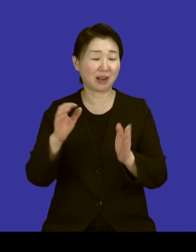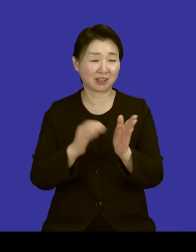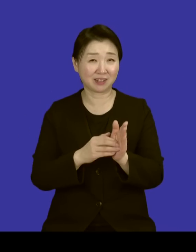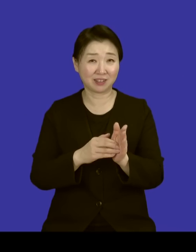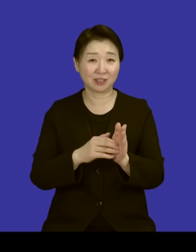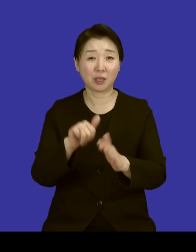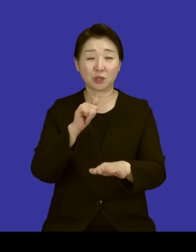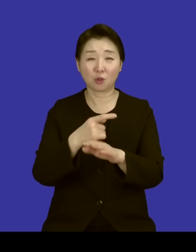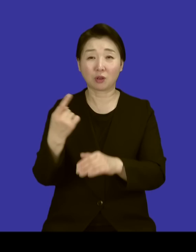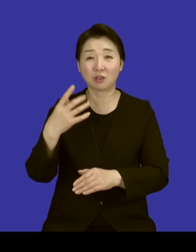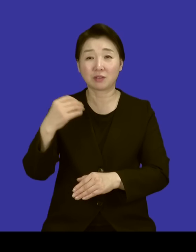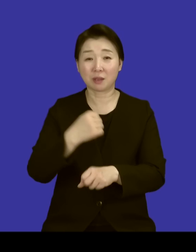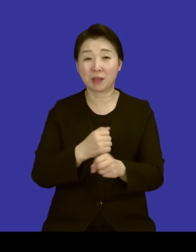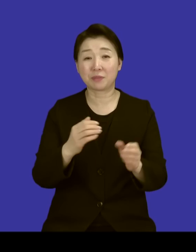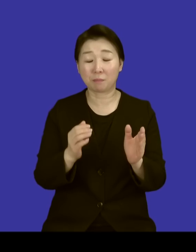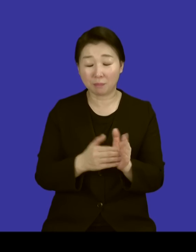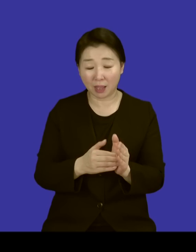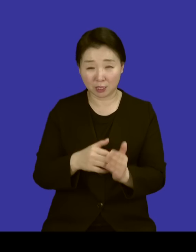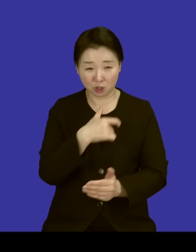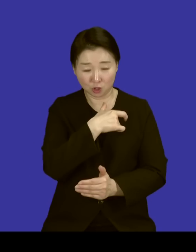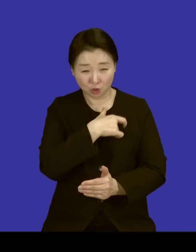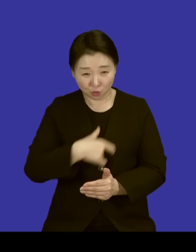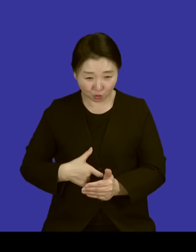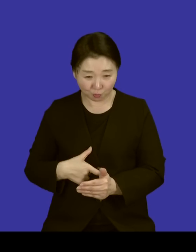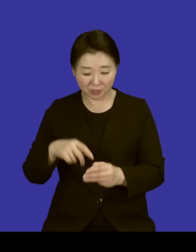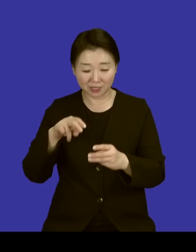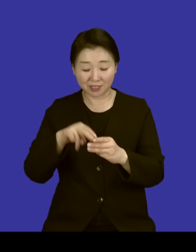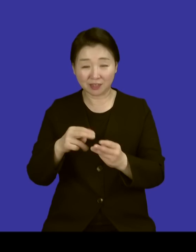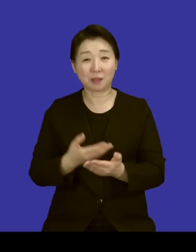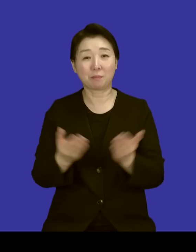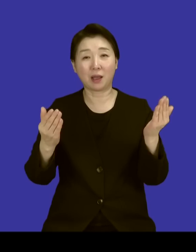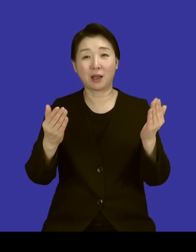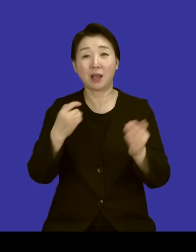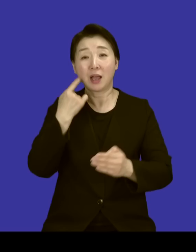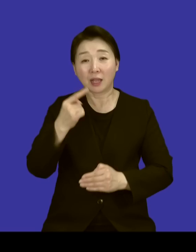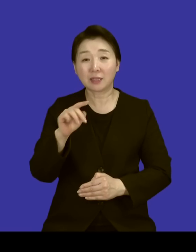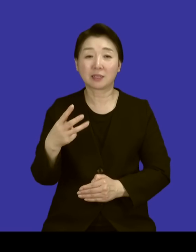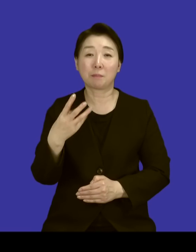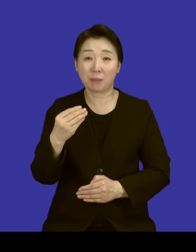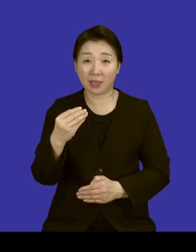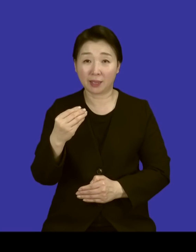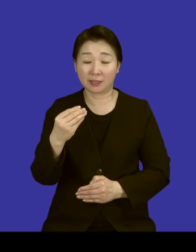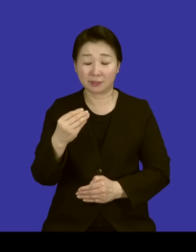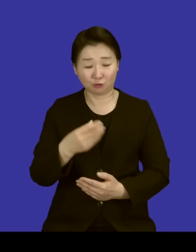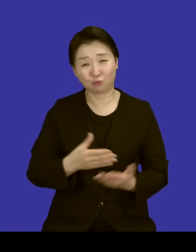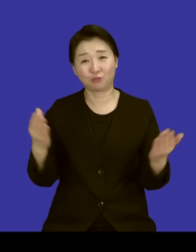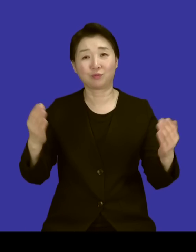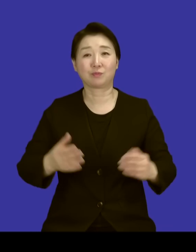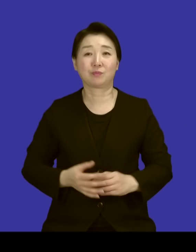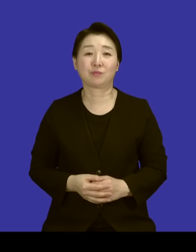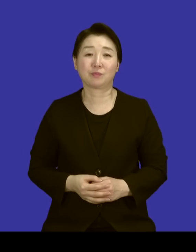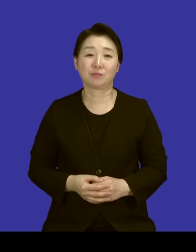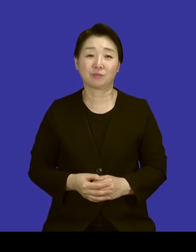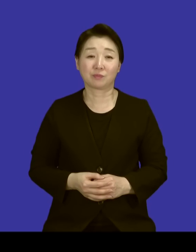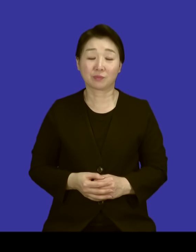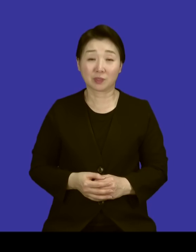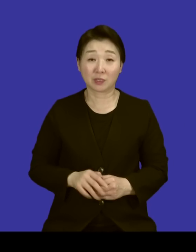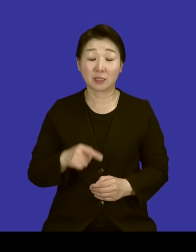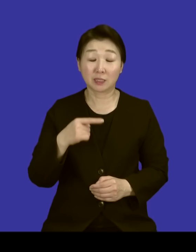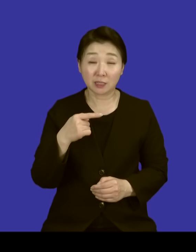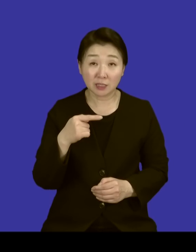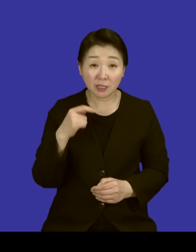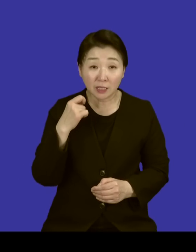먼저 찍어서 주민센터에다가 쫙 주면서 매달 300장씩. 그리고 그 다음 달부터 이제 손님이 늘 거 아니에요.